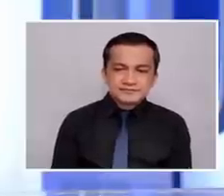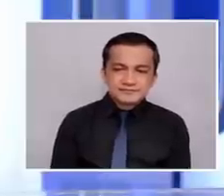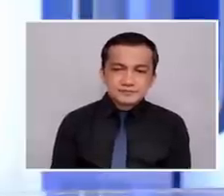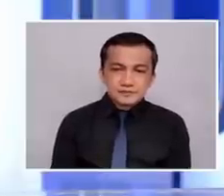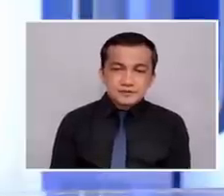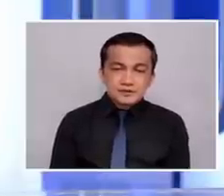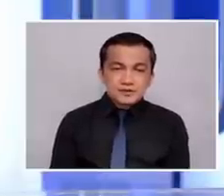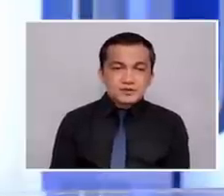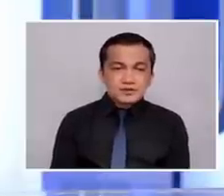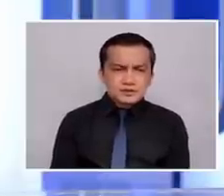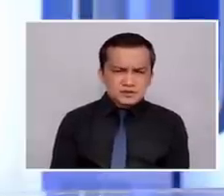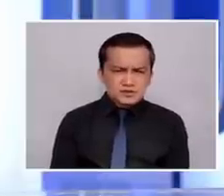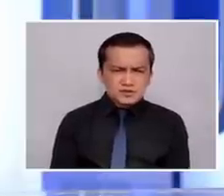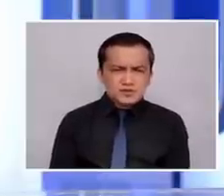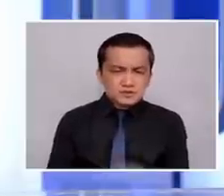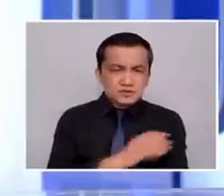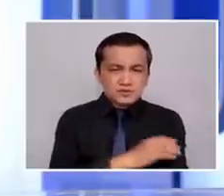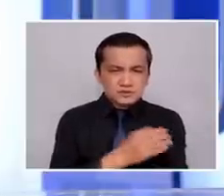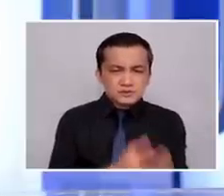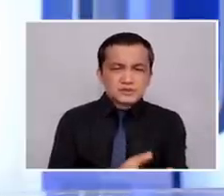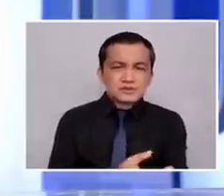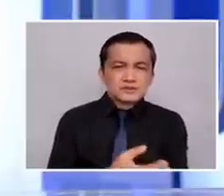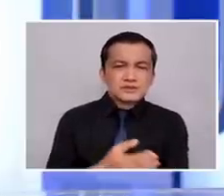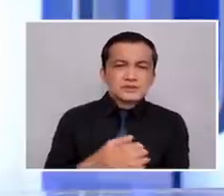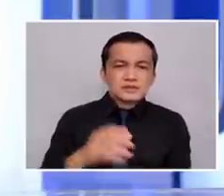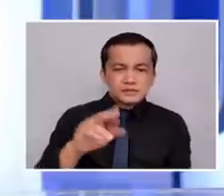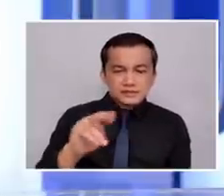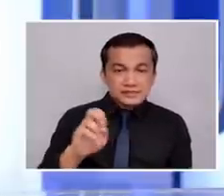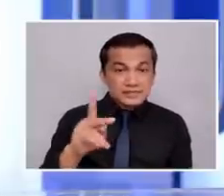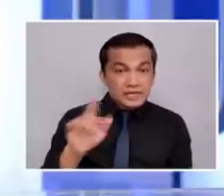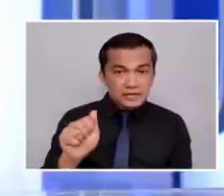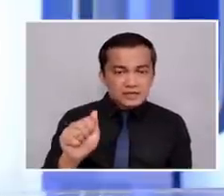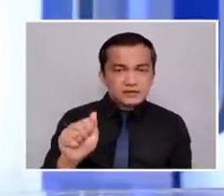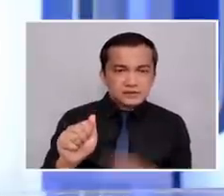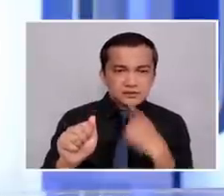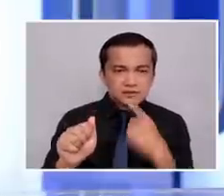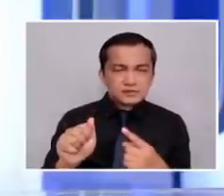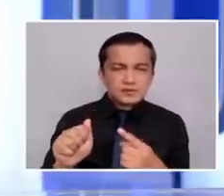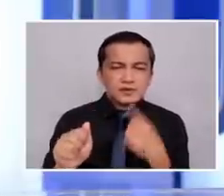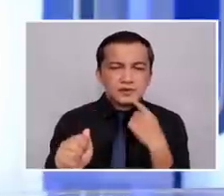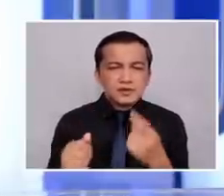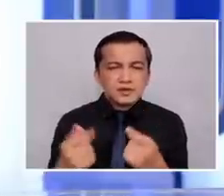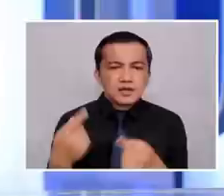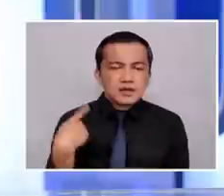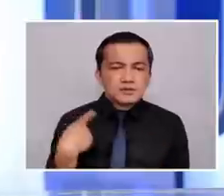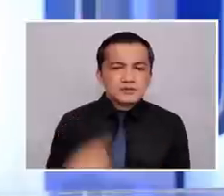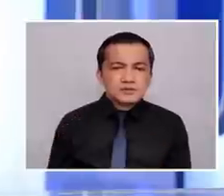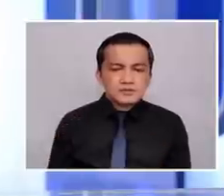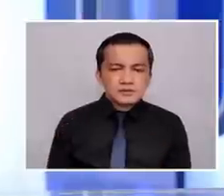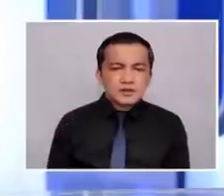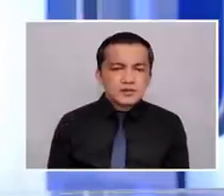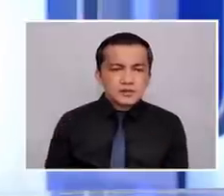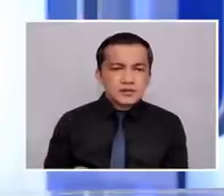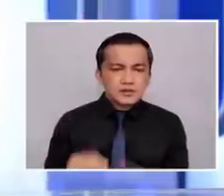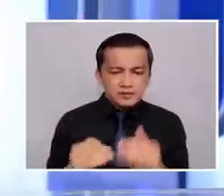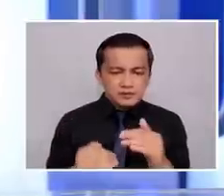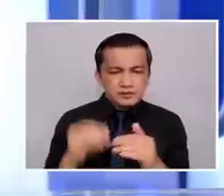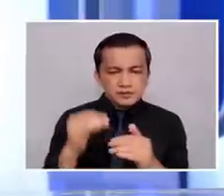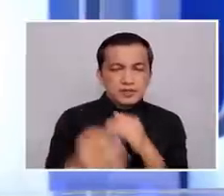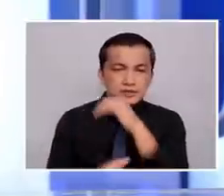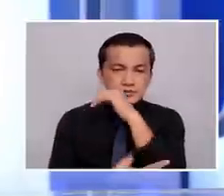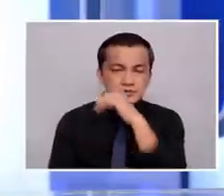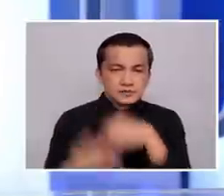Kumpiyansa po ang National Economic and Development Authority o NEDA na bababa ang poverty level o antas ng kahirapan sa Pilipinas